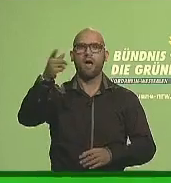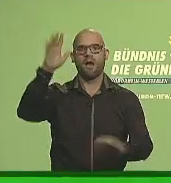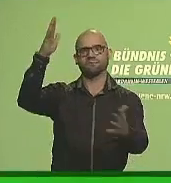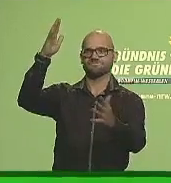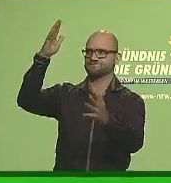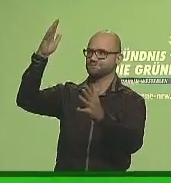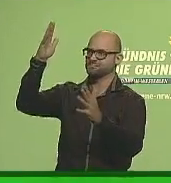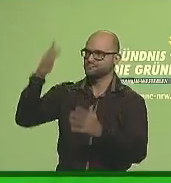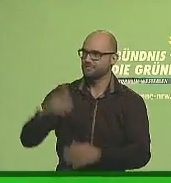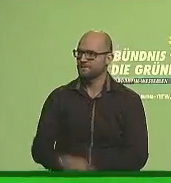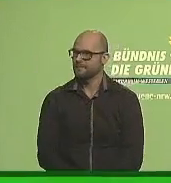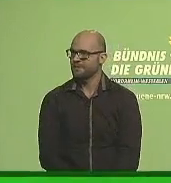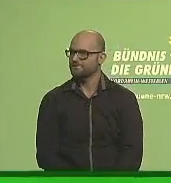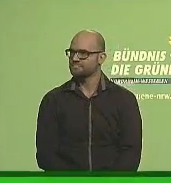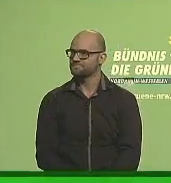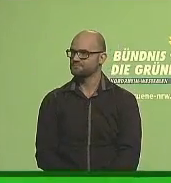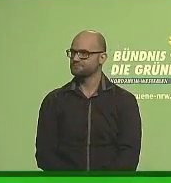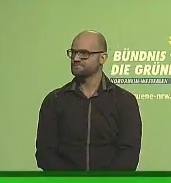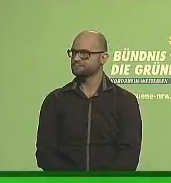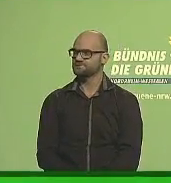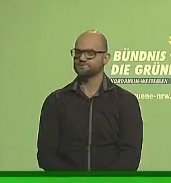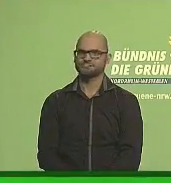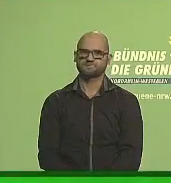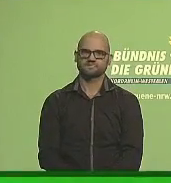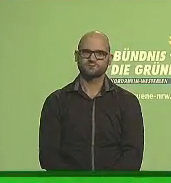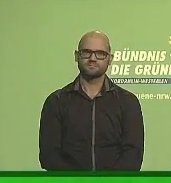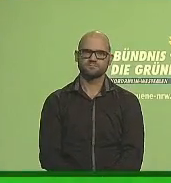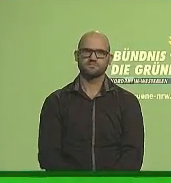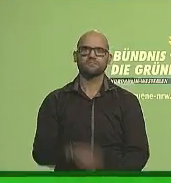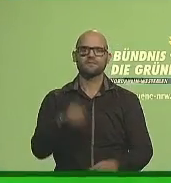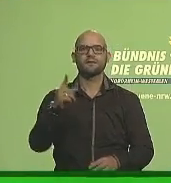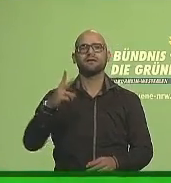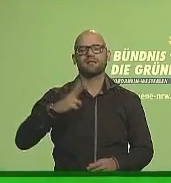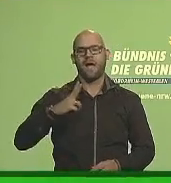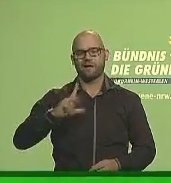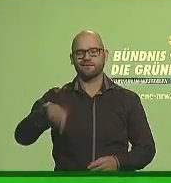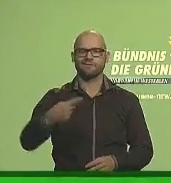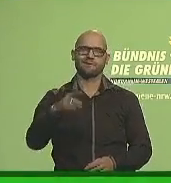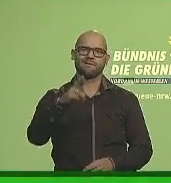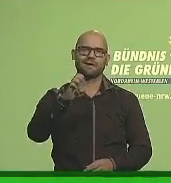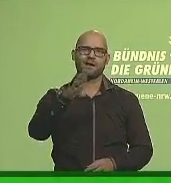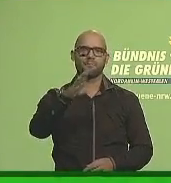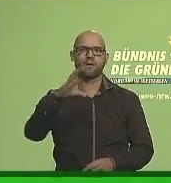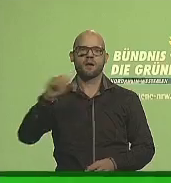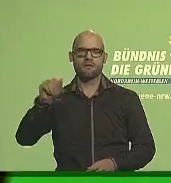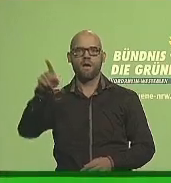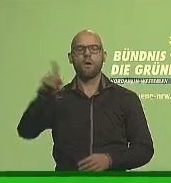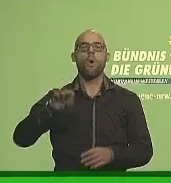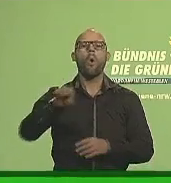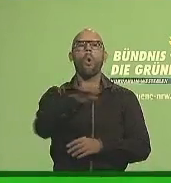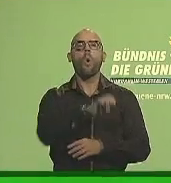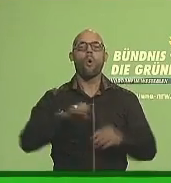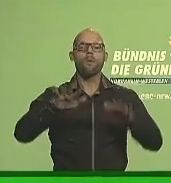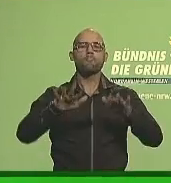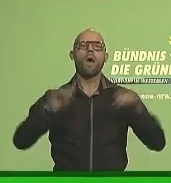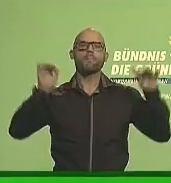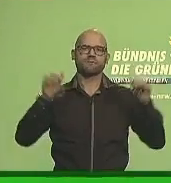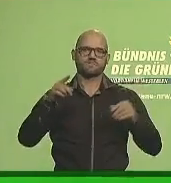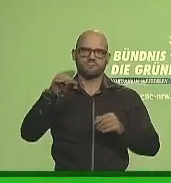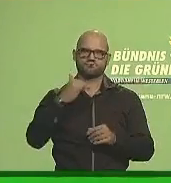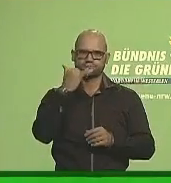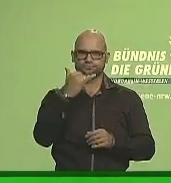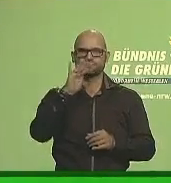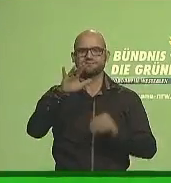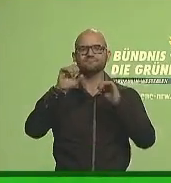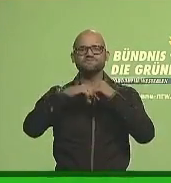mal ein bisschen winken? Und Rebecca wird uns gleich vom Europaparlament auch noch erzählen, wie die Situation